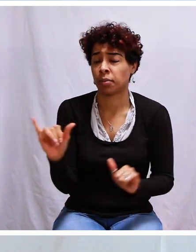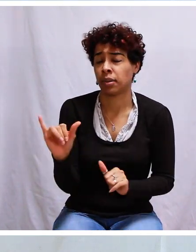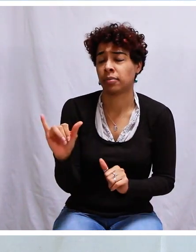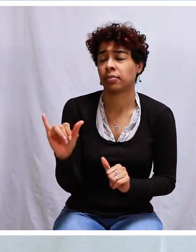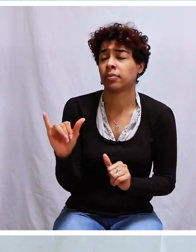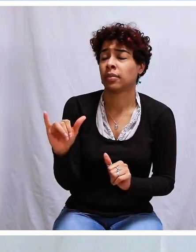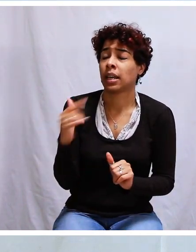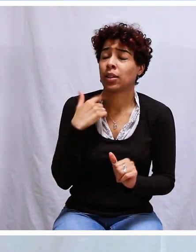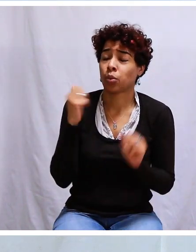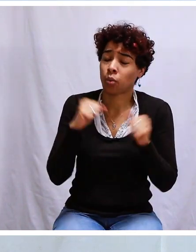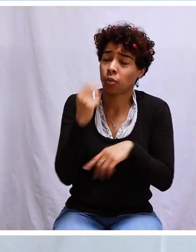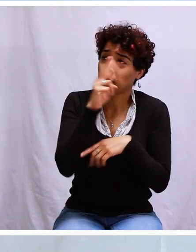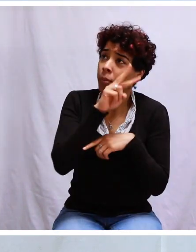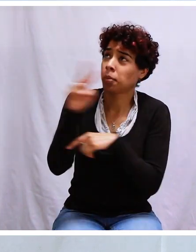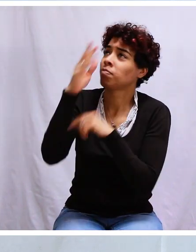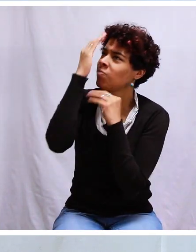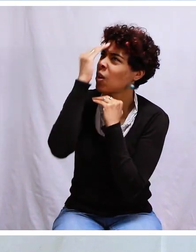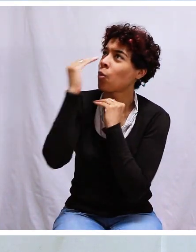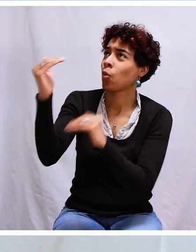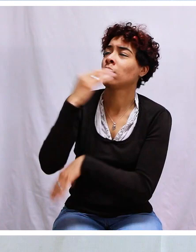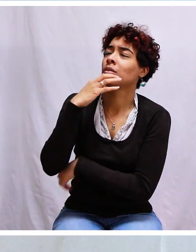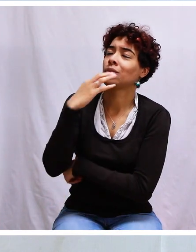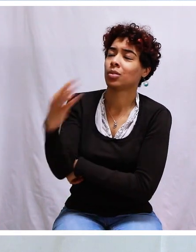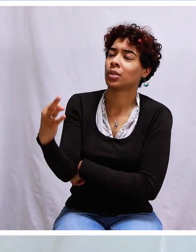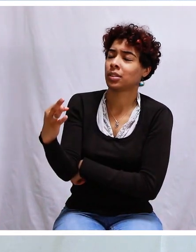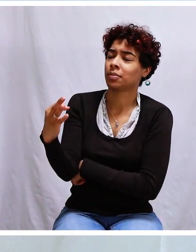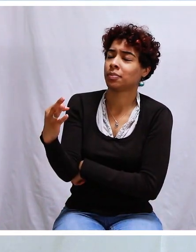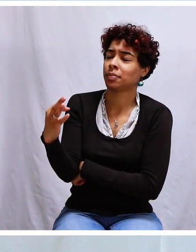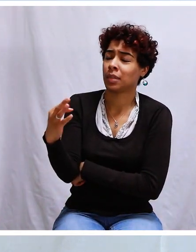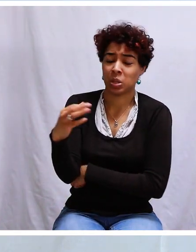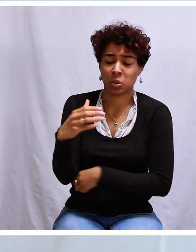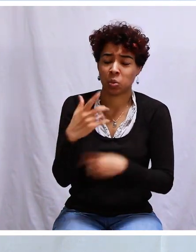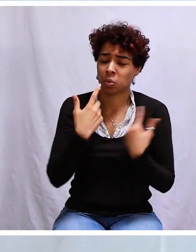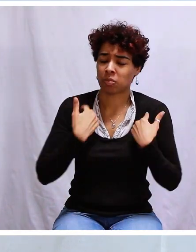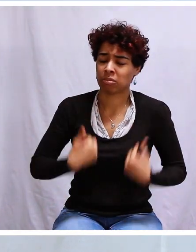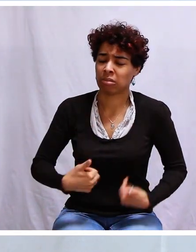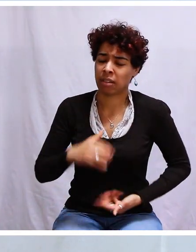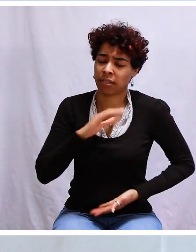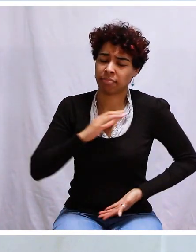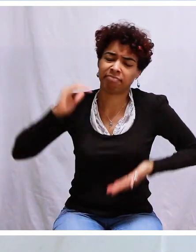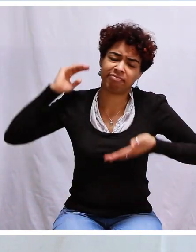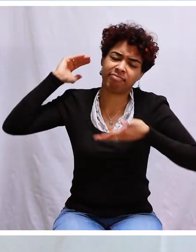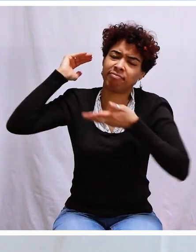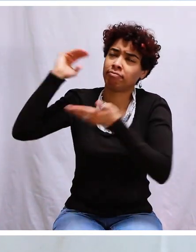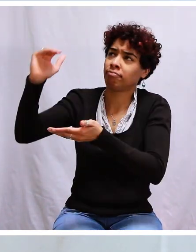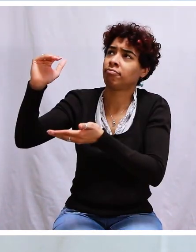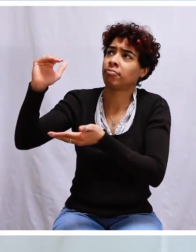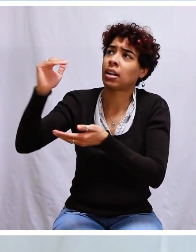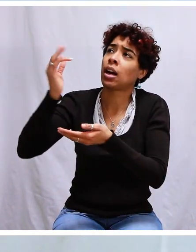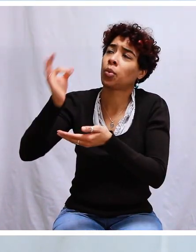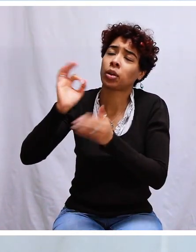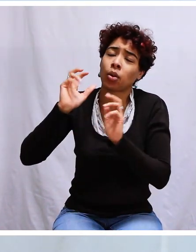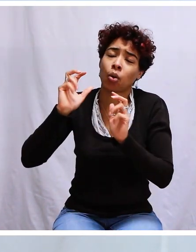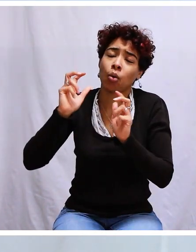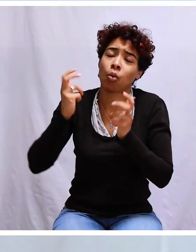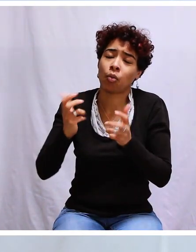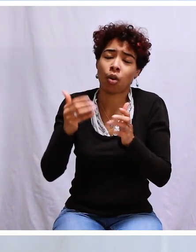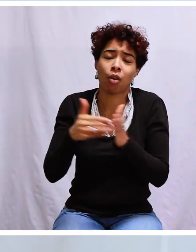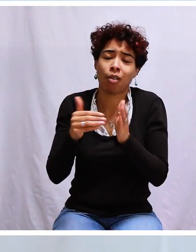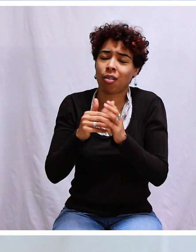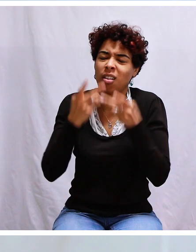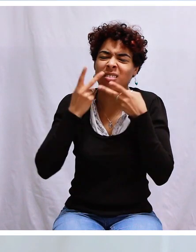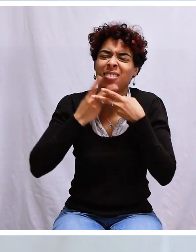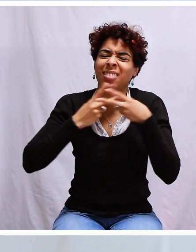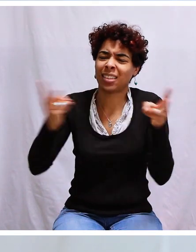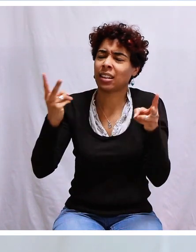Seigneur, nous te faisons confiance. Seigneur, nous nous abandonnons entre tes mains. Et oui, Seigneur, nous voulons encore déclarer aujourd'hui que ta grâce